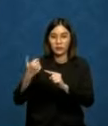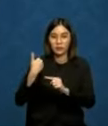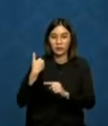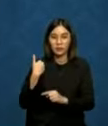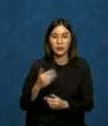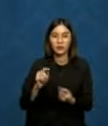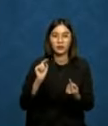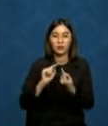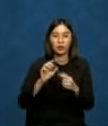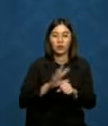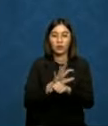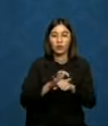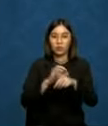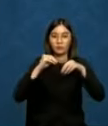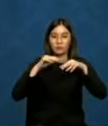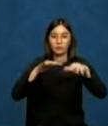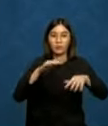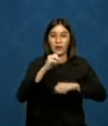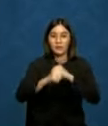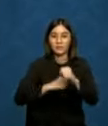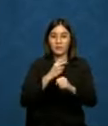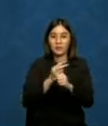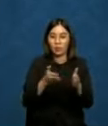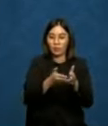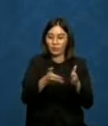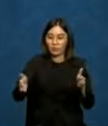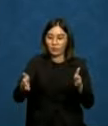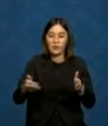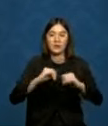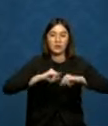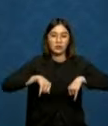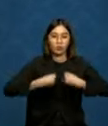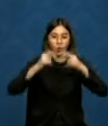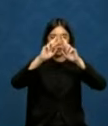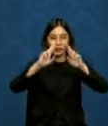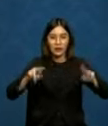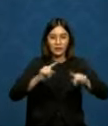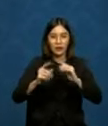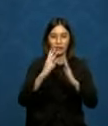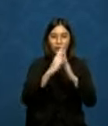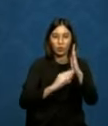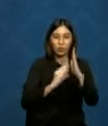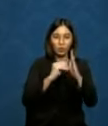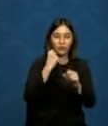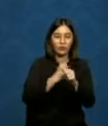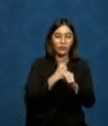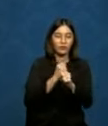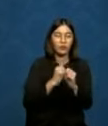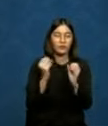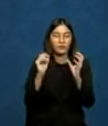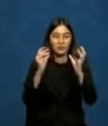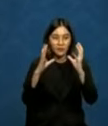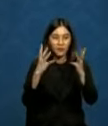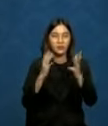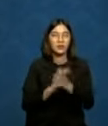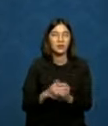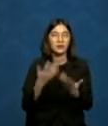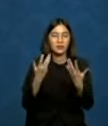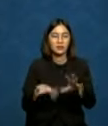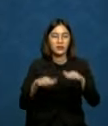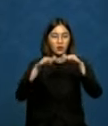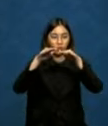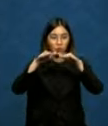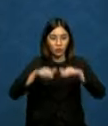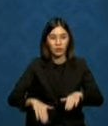เปิดเกิดสถานการณ์โควิดใน 2ปีนี้สถานประกอบกิจการไม่มีการฝึกอบรมเท่าเ่อแล้วเราก็มีการลดสัด